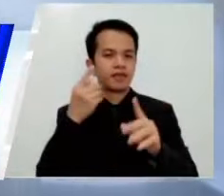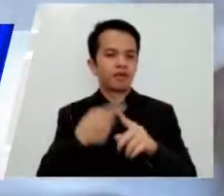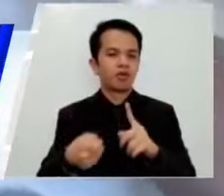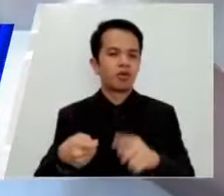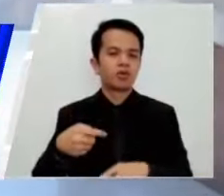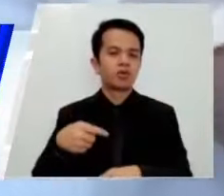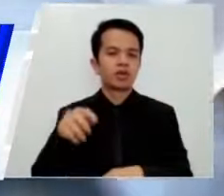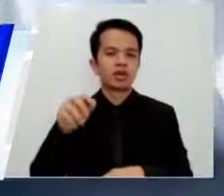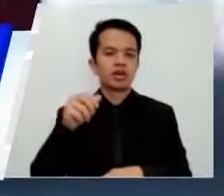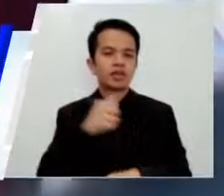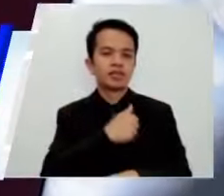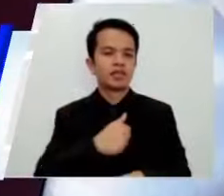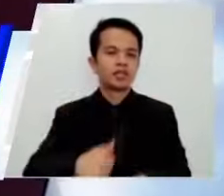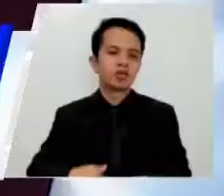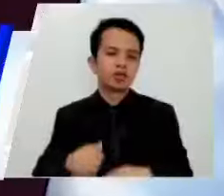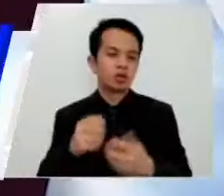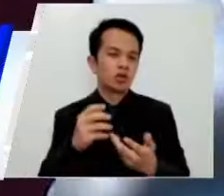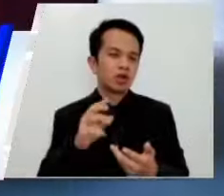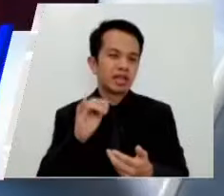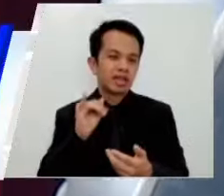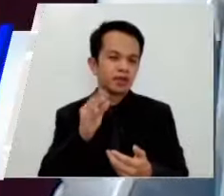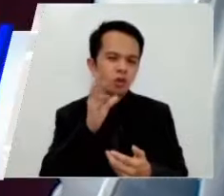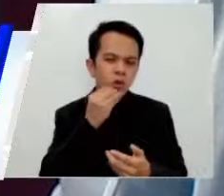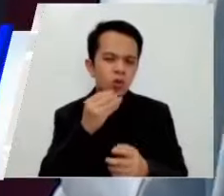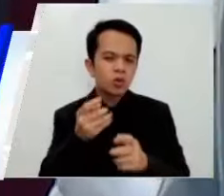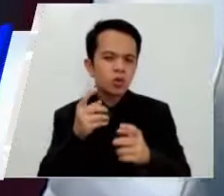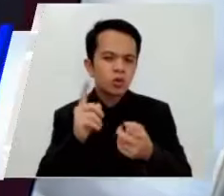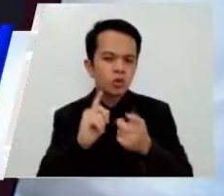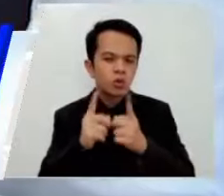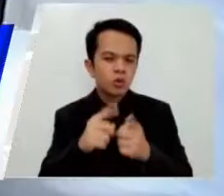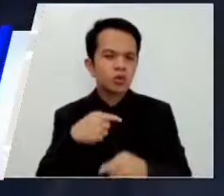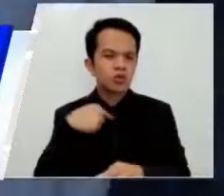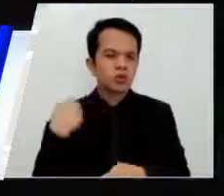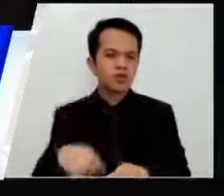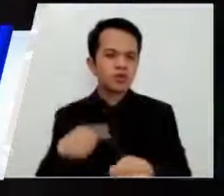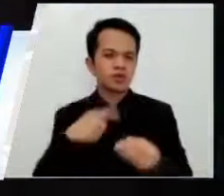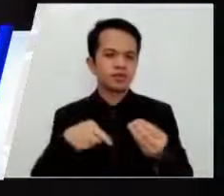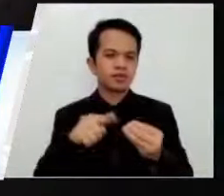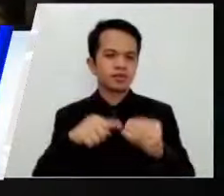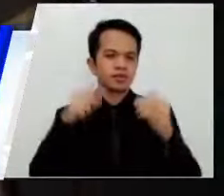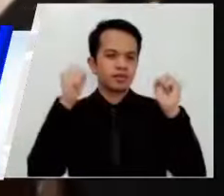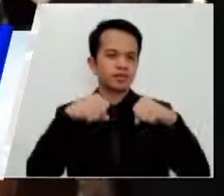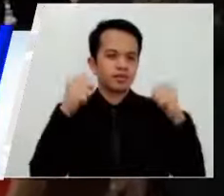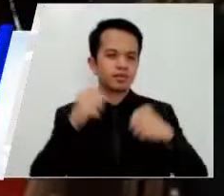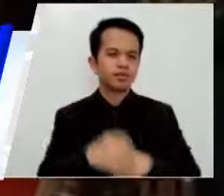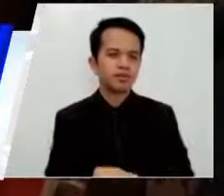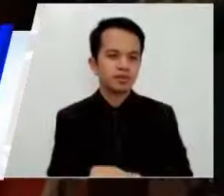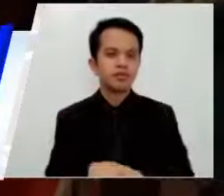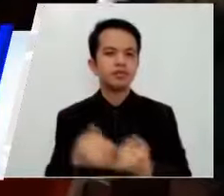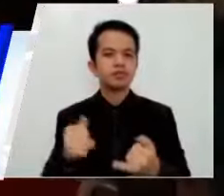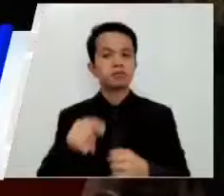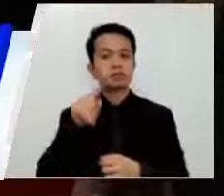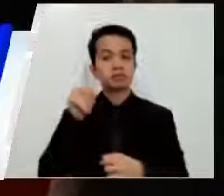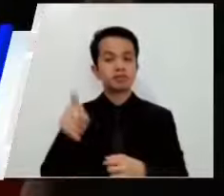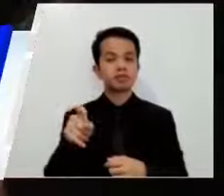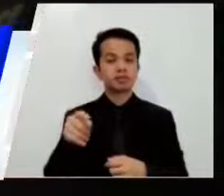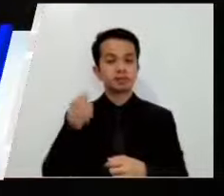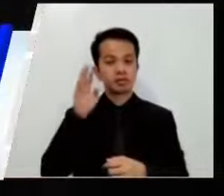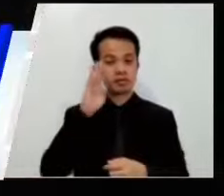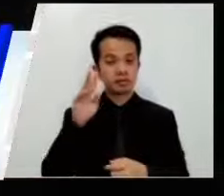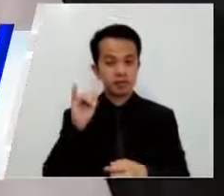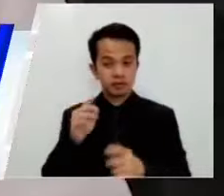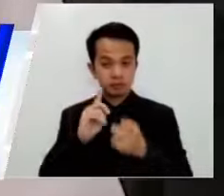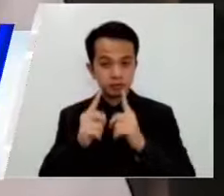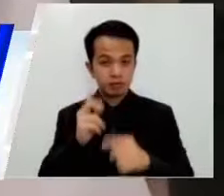Xilian kung sino ang kausap ng China kognay sa sinasabing kasunduan. Nang tanungin ng Pangulo kung kakausapin niya si Duterte tungkol